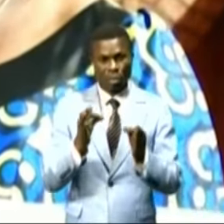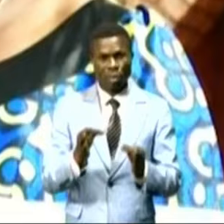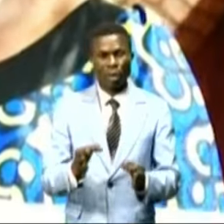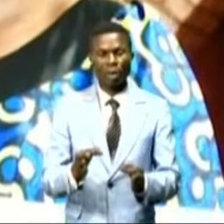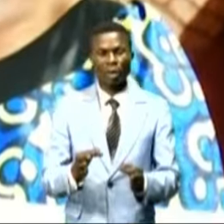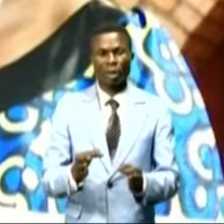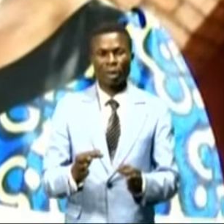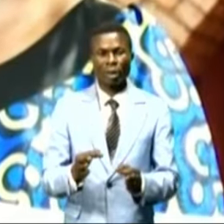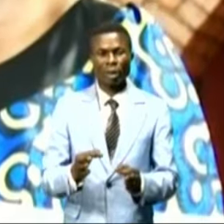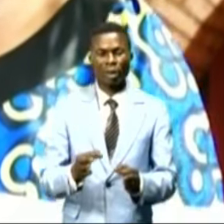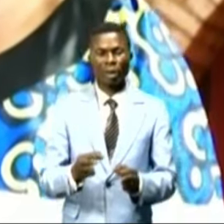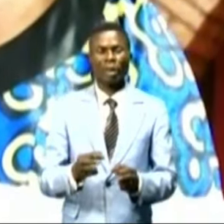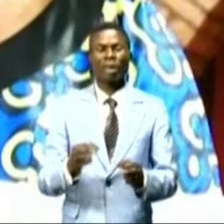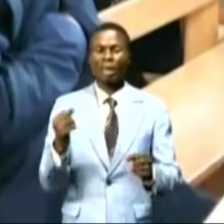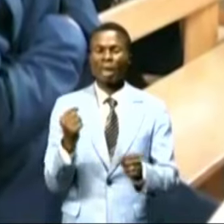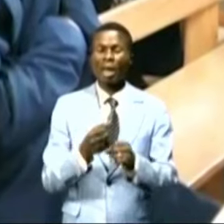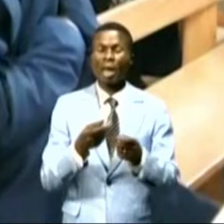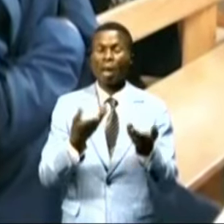main sur le champ de bataille.